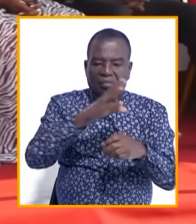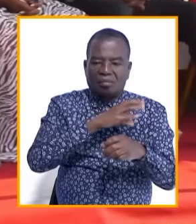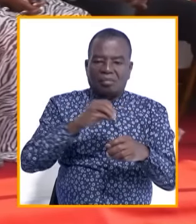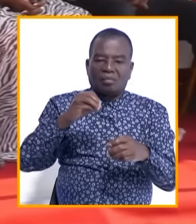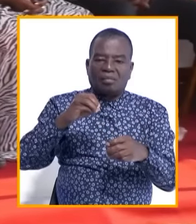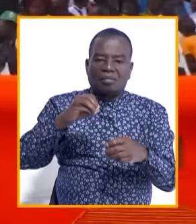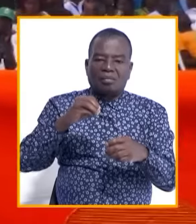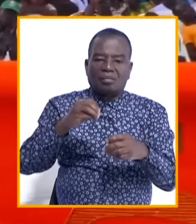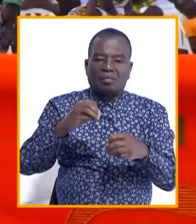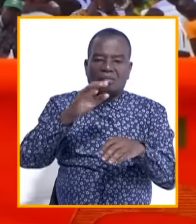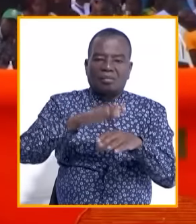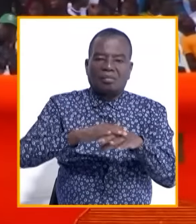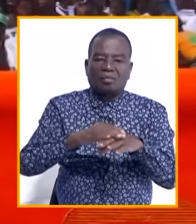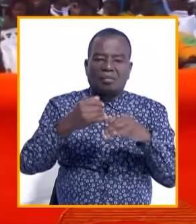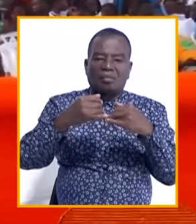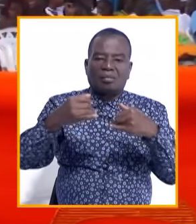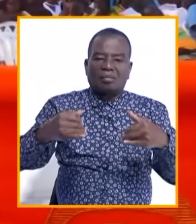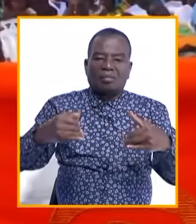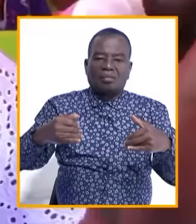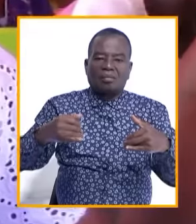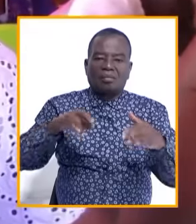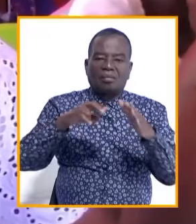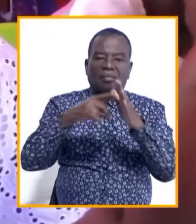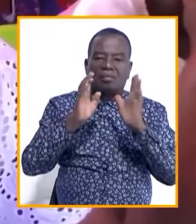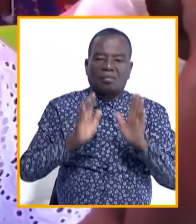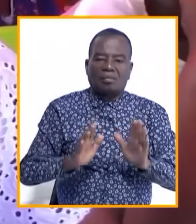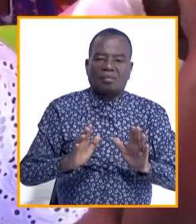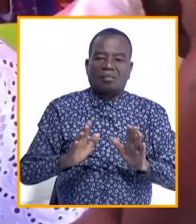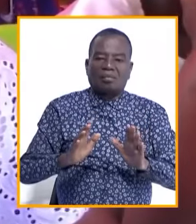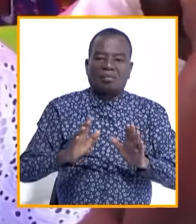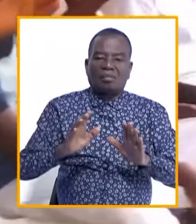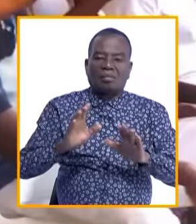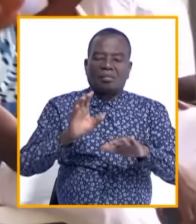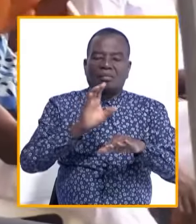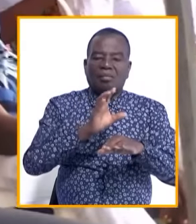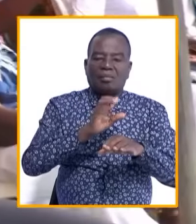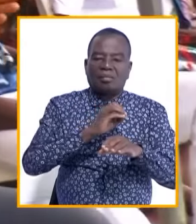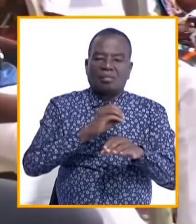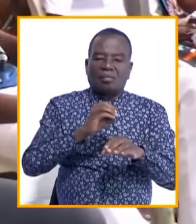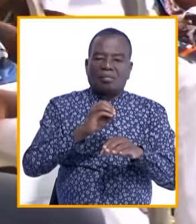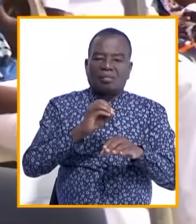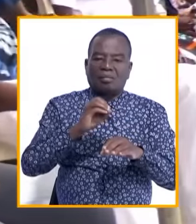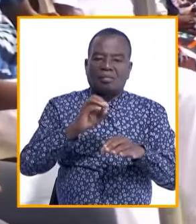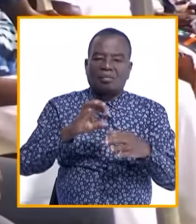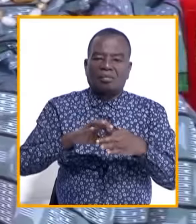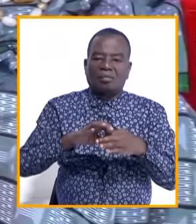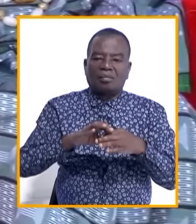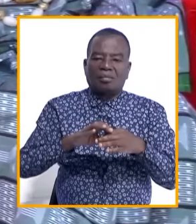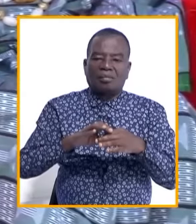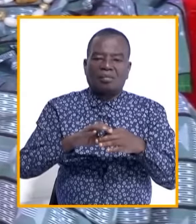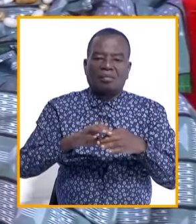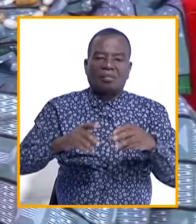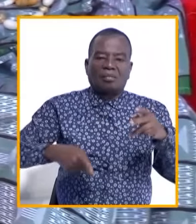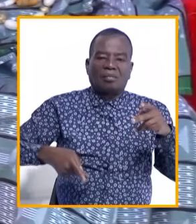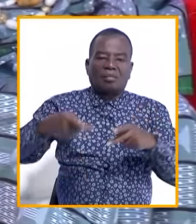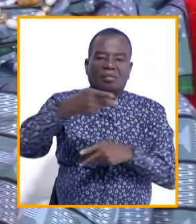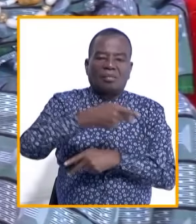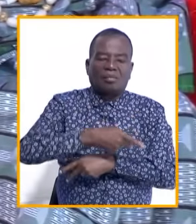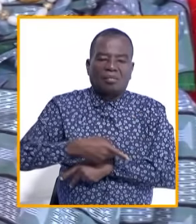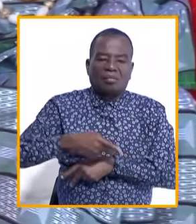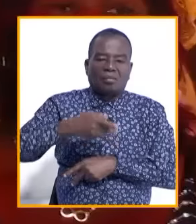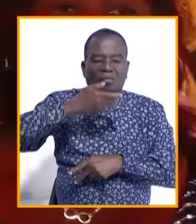savoir-faire traditionnels issus du tissage du pagne baoulé sur la liste représentative du patrimoine immatériel